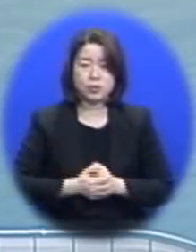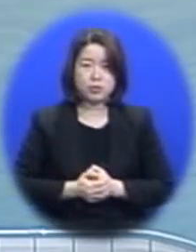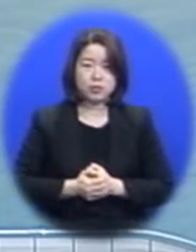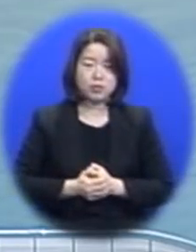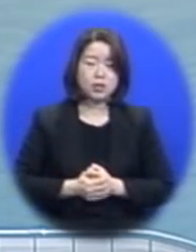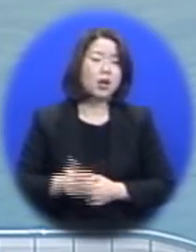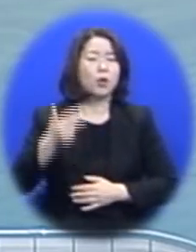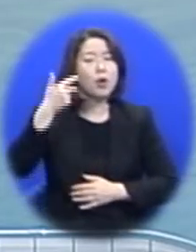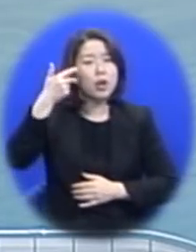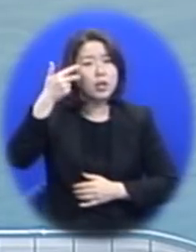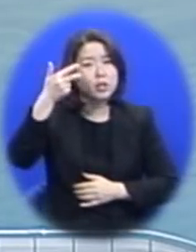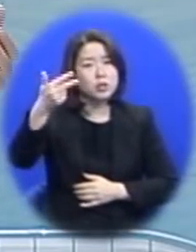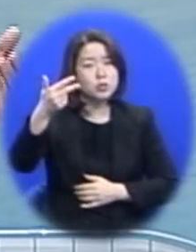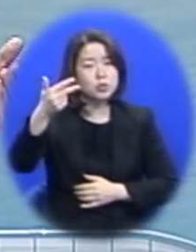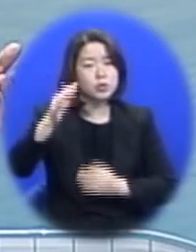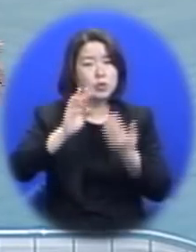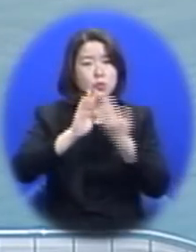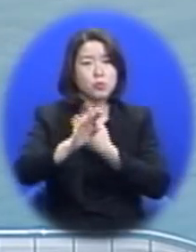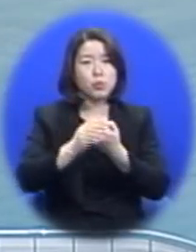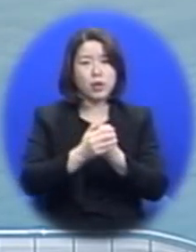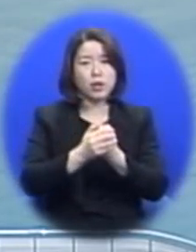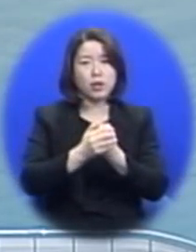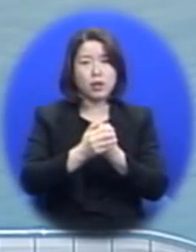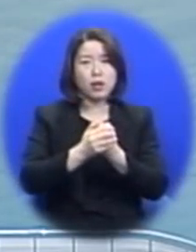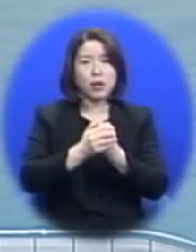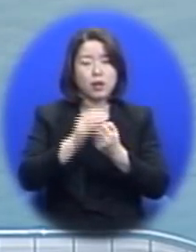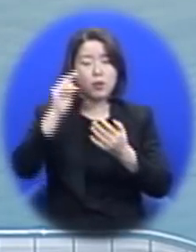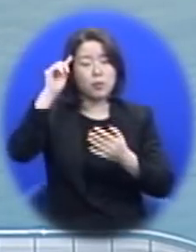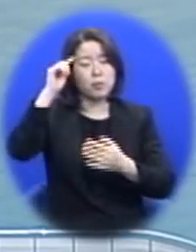뒤에 혼수 상태에 들어갔습니다.